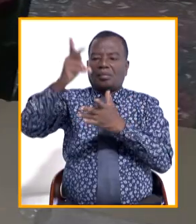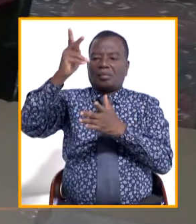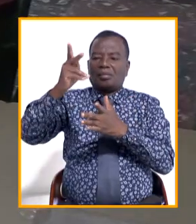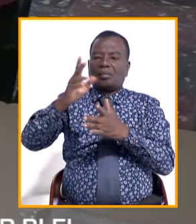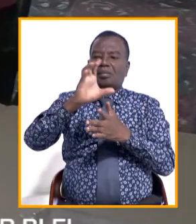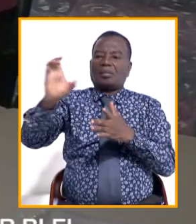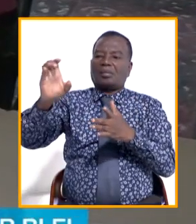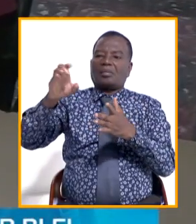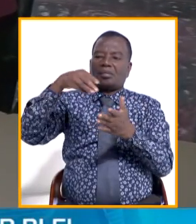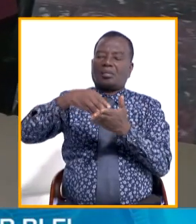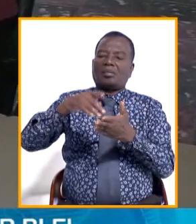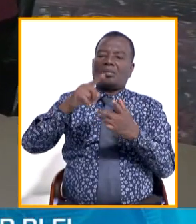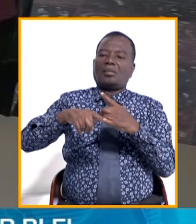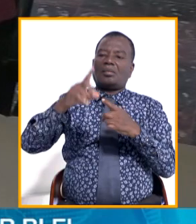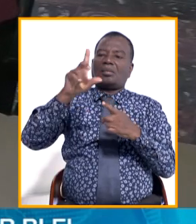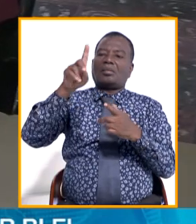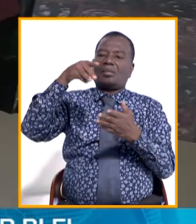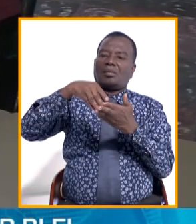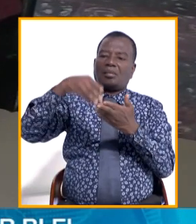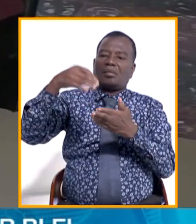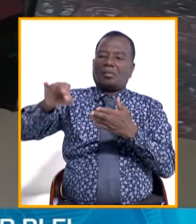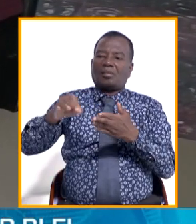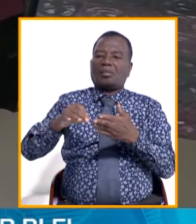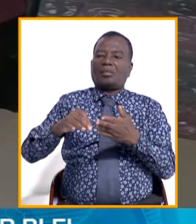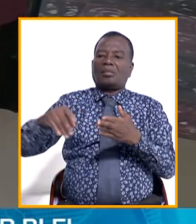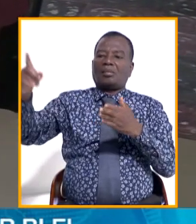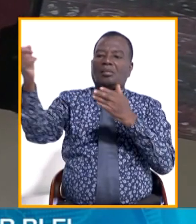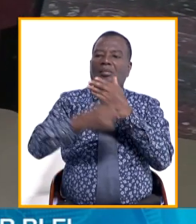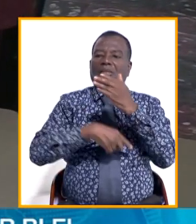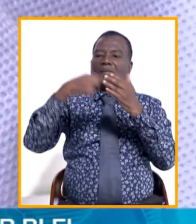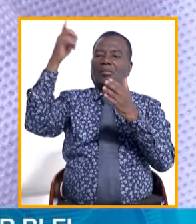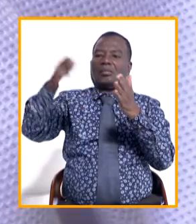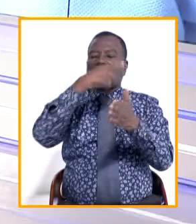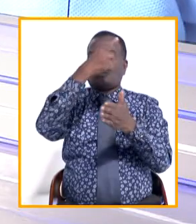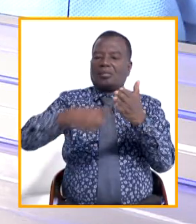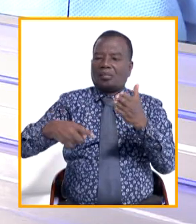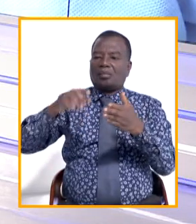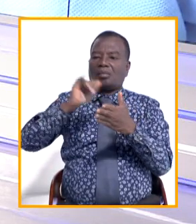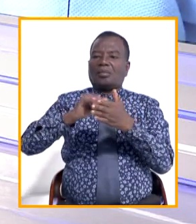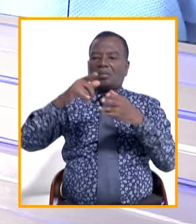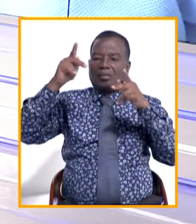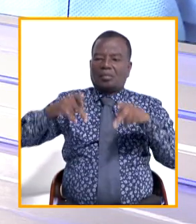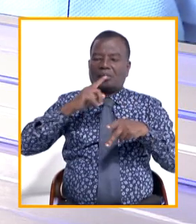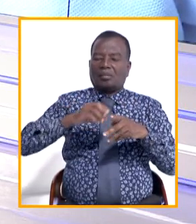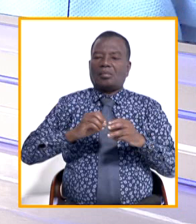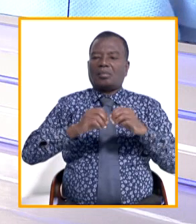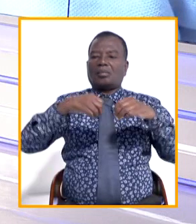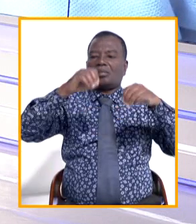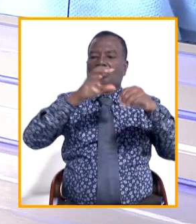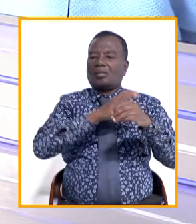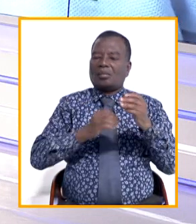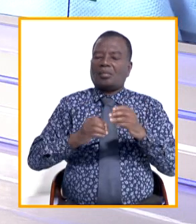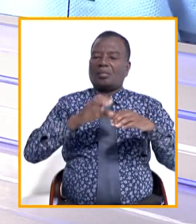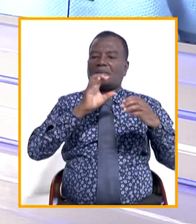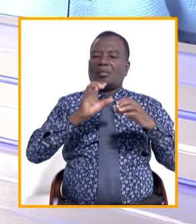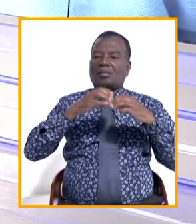000 à 1 million de francs CFA. En outre, la radiation du contrevenant peut être ordonnée par la commission